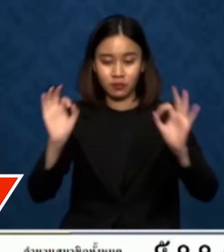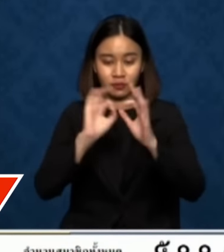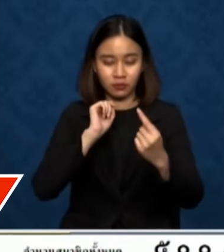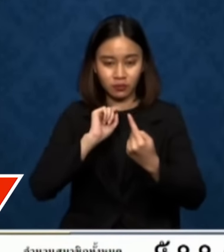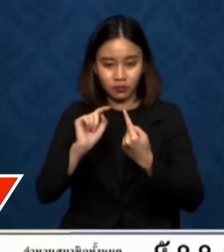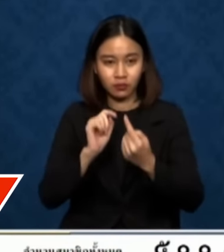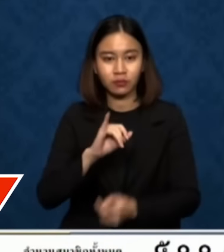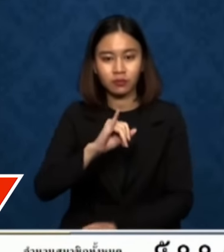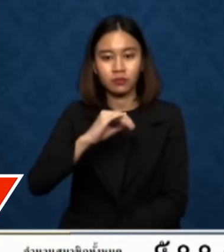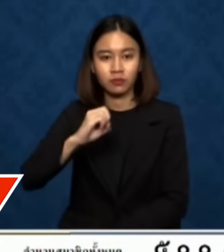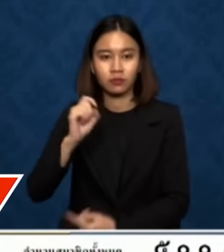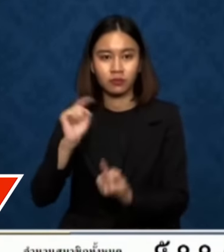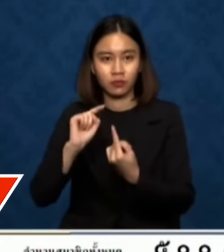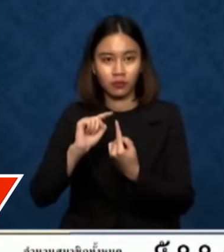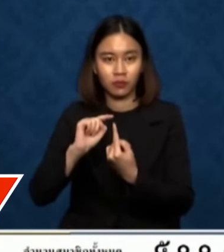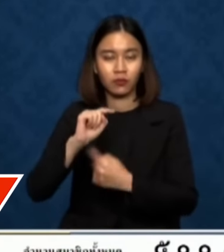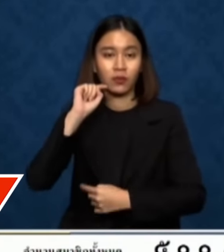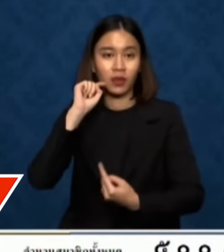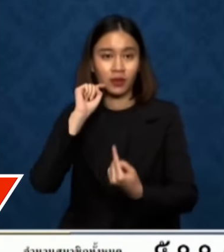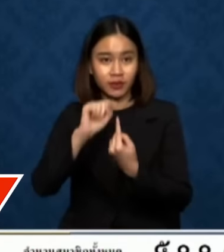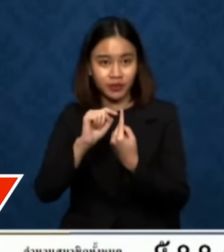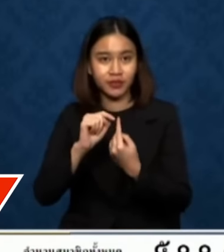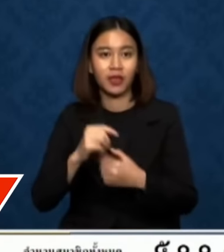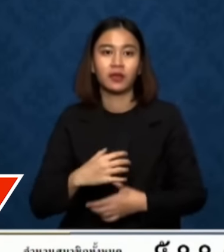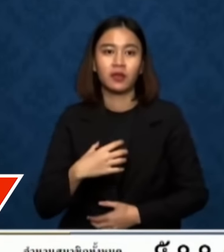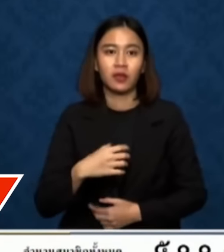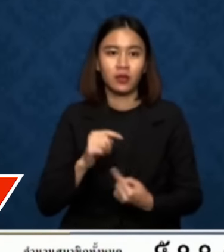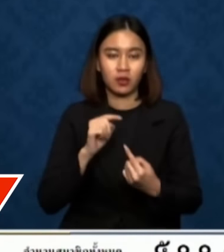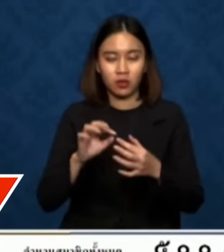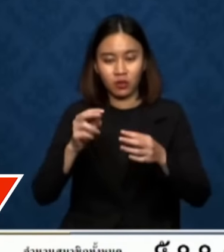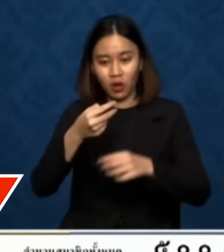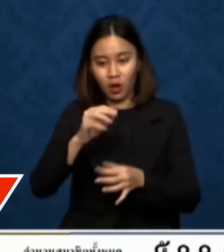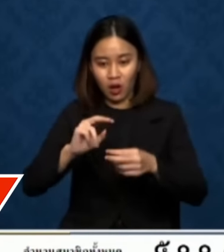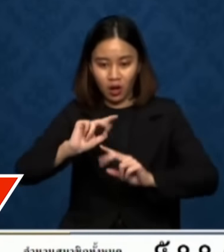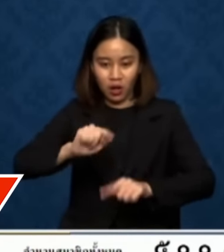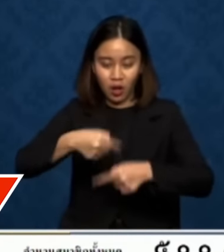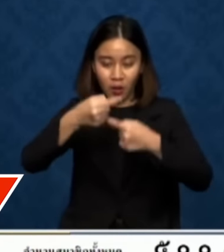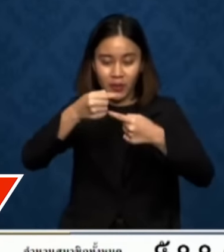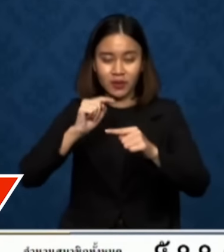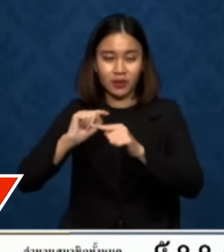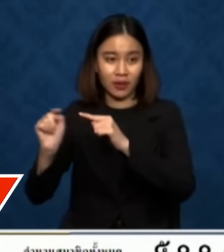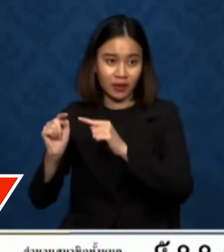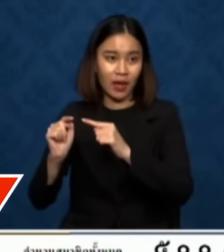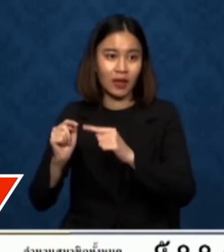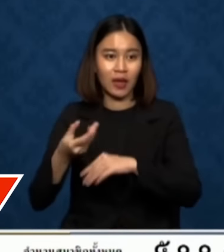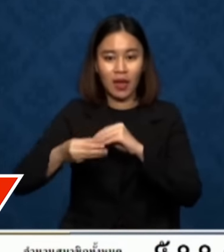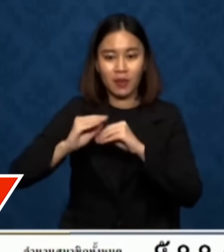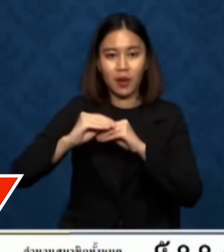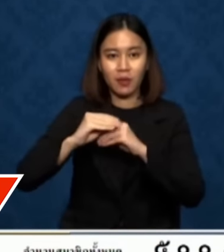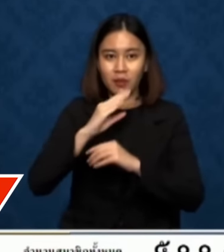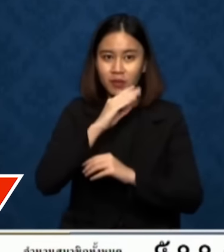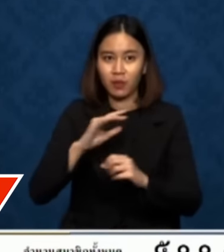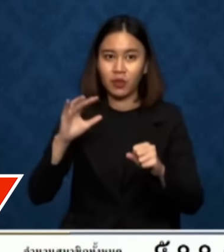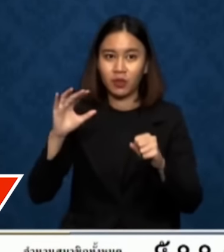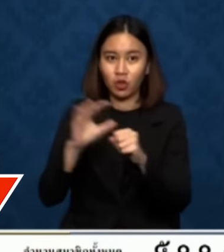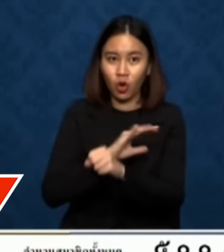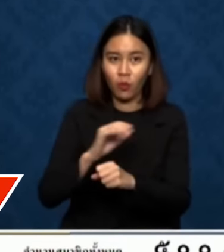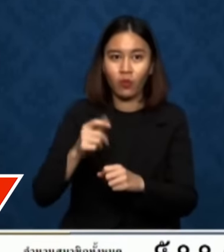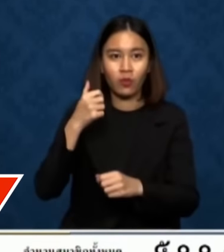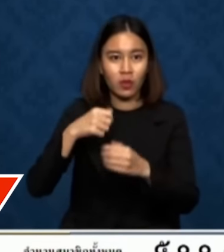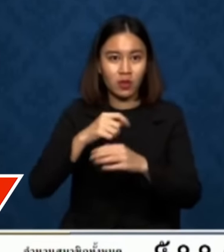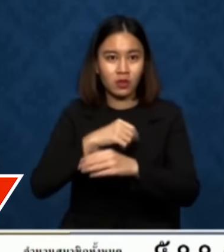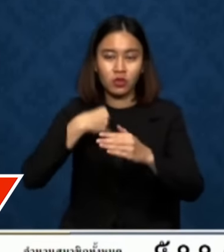ป็น IO ที่บัญชาการในการปั่นยอดปั่นคอมเมนต์ทำยอดให้ได้มากที่สุดได้ยอดครบจบวันก็กลับบ้